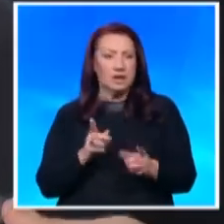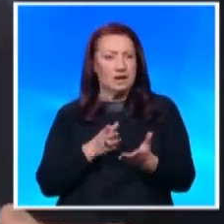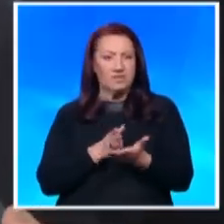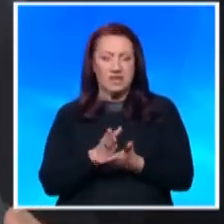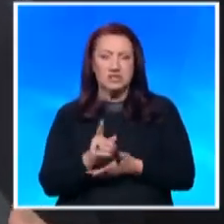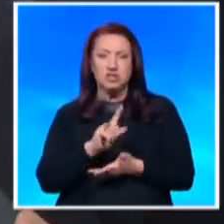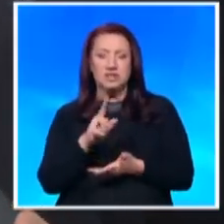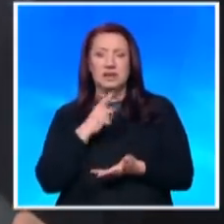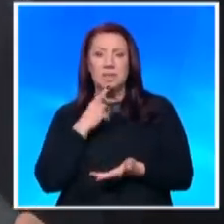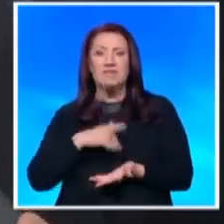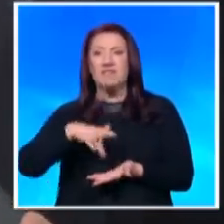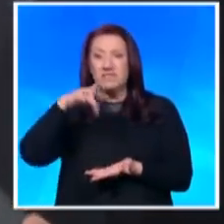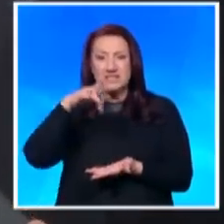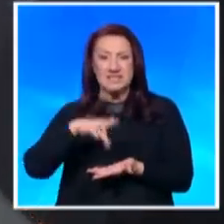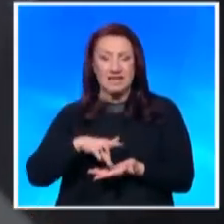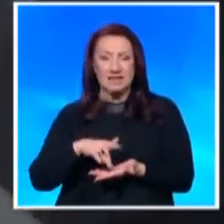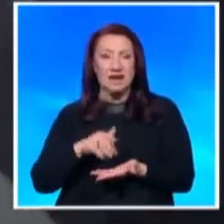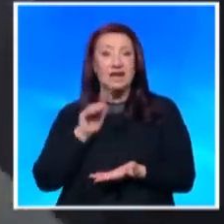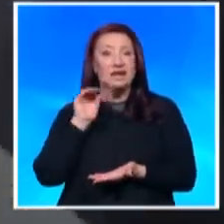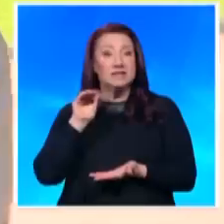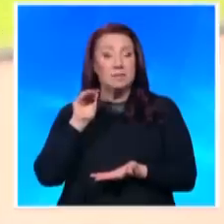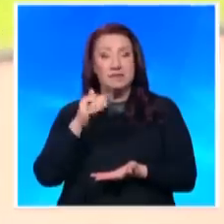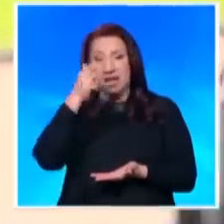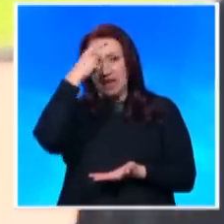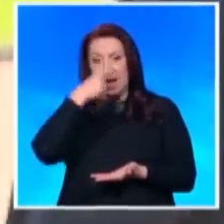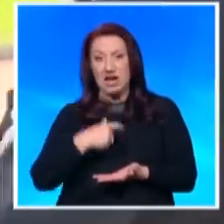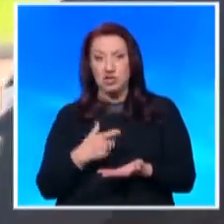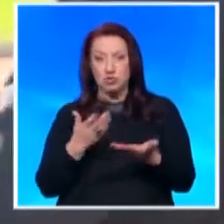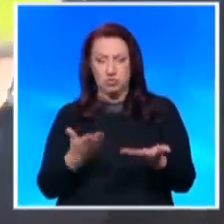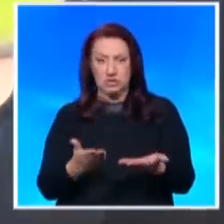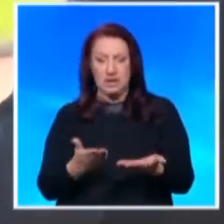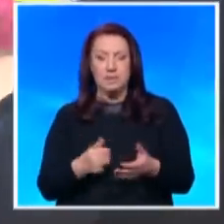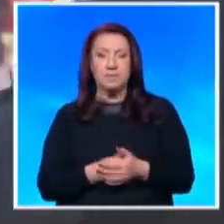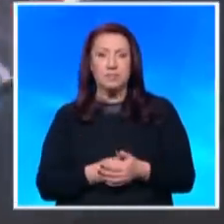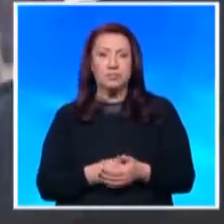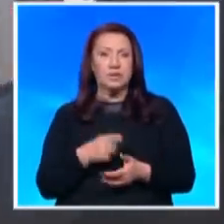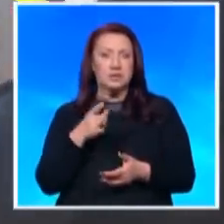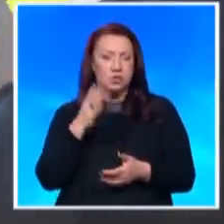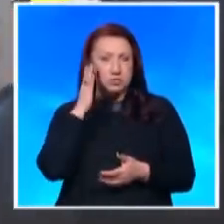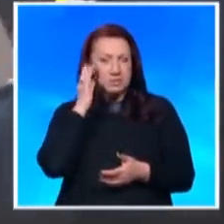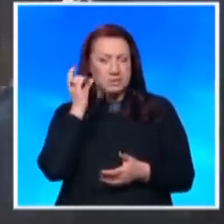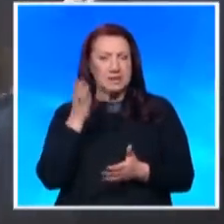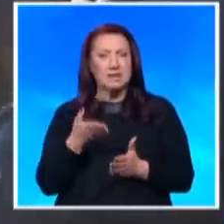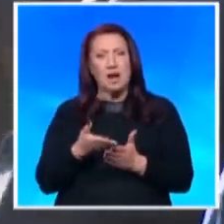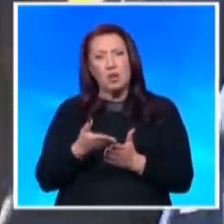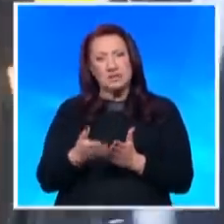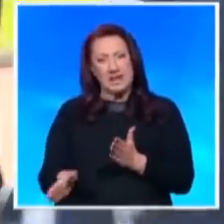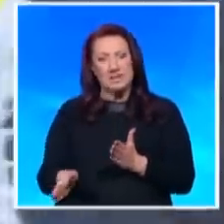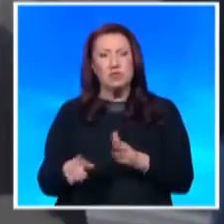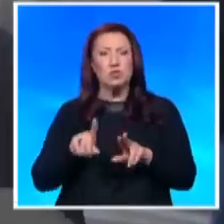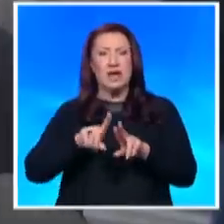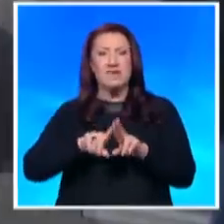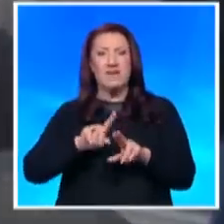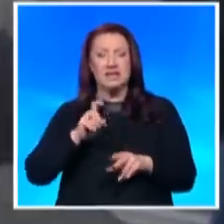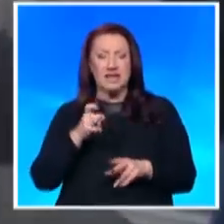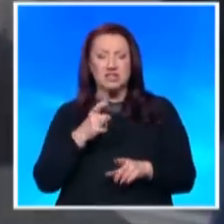дебата да бъде личността, а институцията. Според премиера, отстраняването на Иван Гешев повдига и друг въпрос.